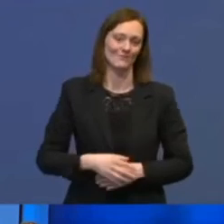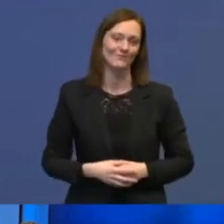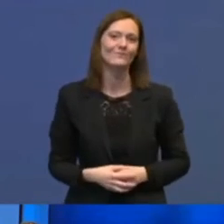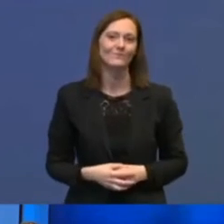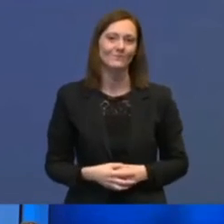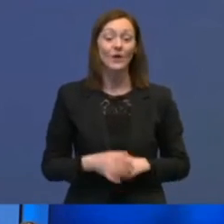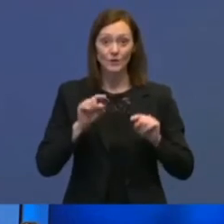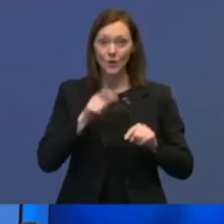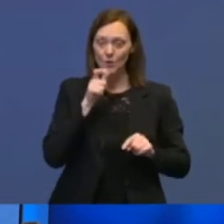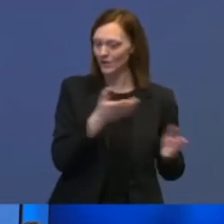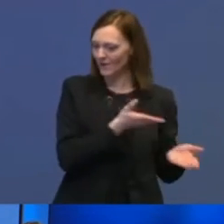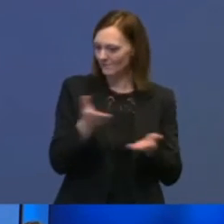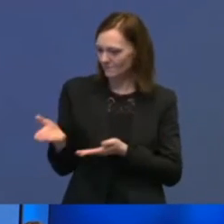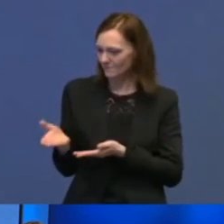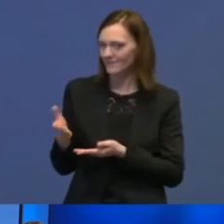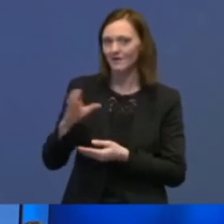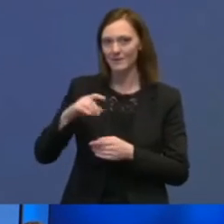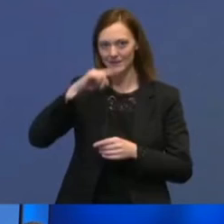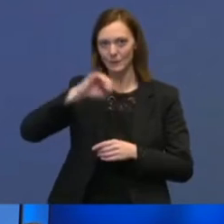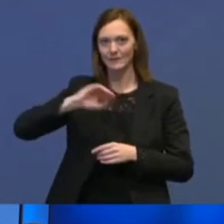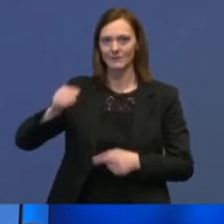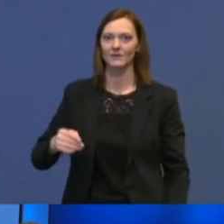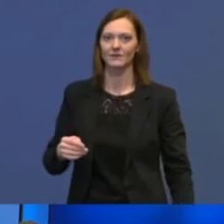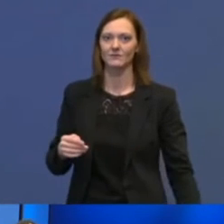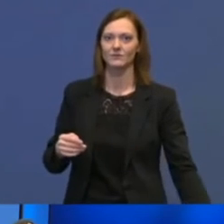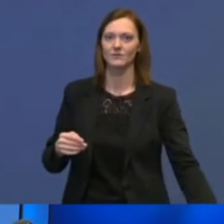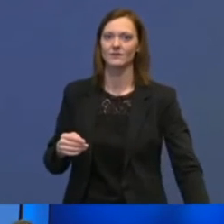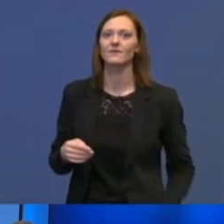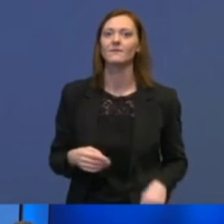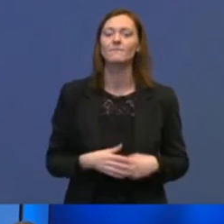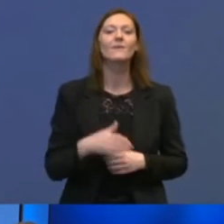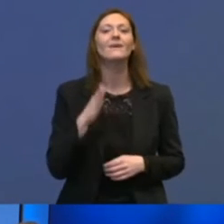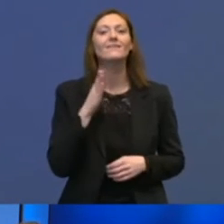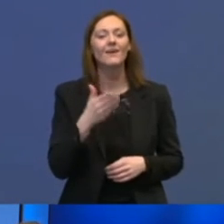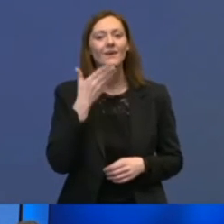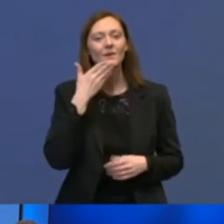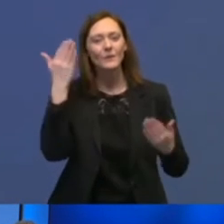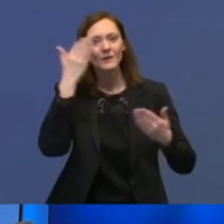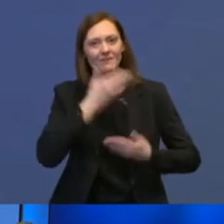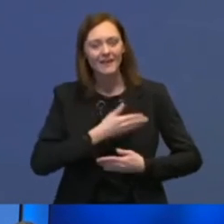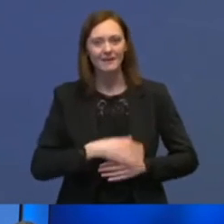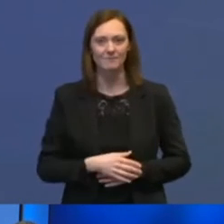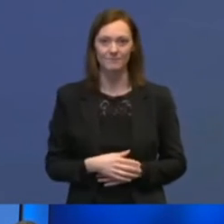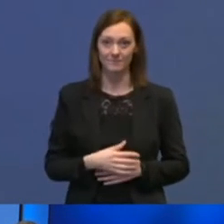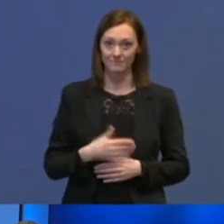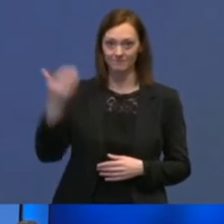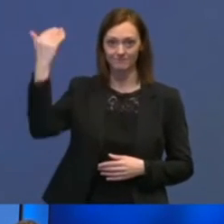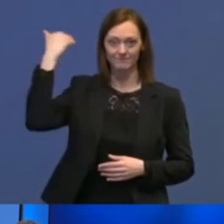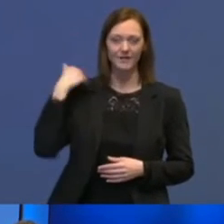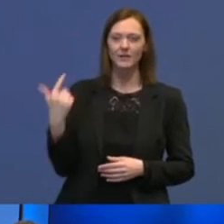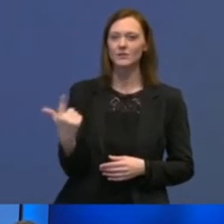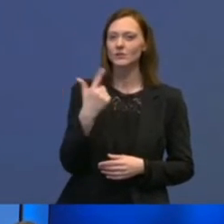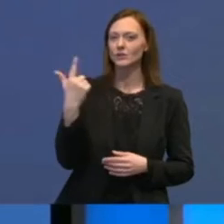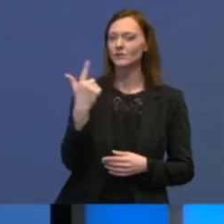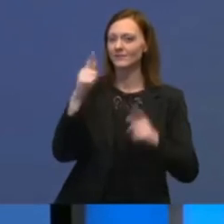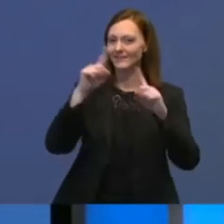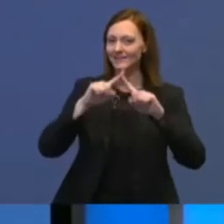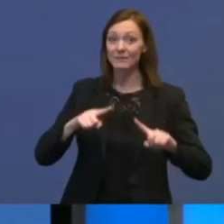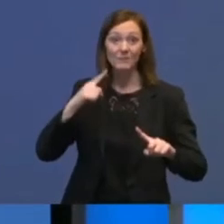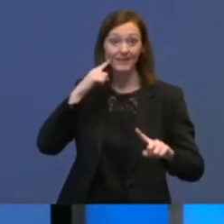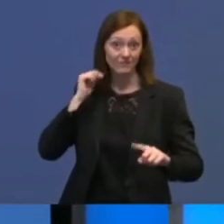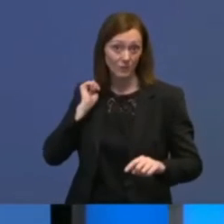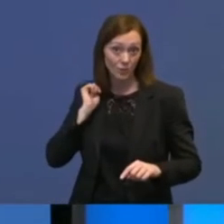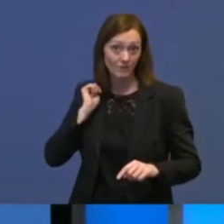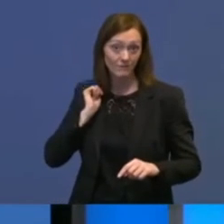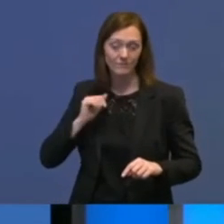waxan kuure jina yaa kamila sdoltanbaari. Mahaad saanid o fiidwen aksan. Tudobadda saan